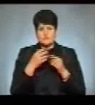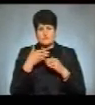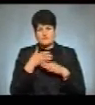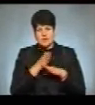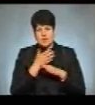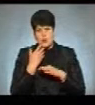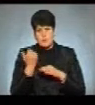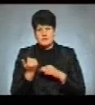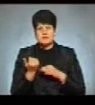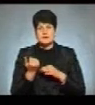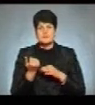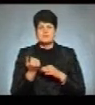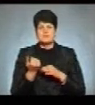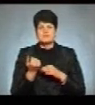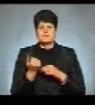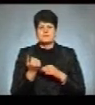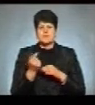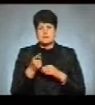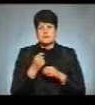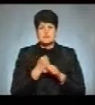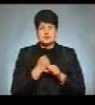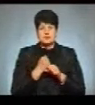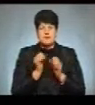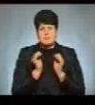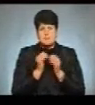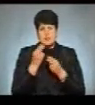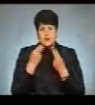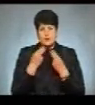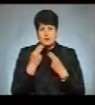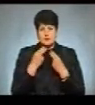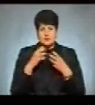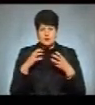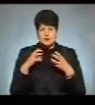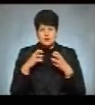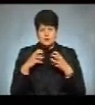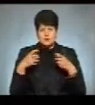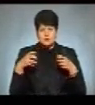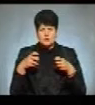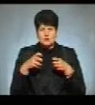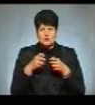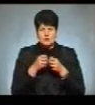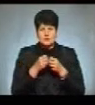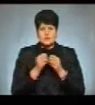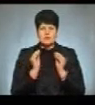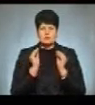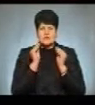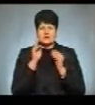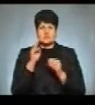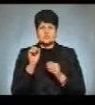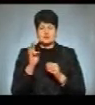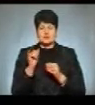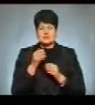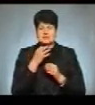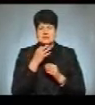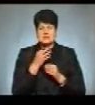відламався. І вони мені зробили таку міні-операцію, що поскручували це все дротами і поставили шину. І сказали,